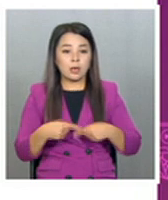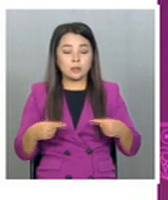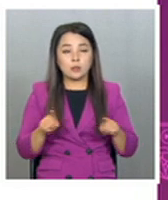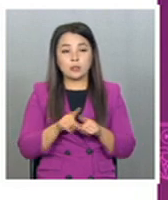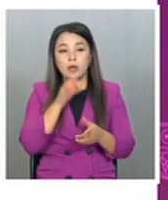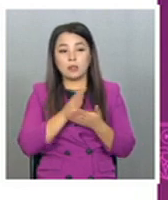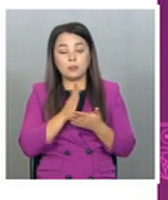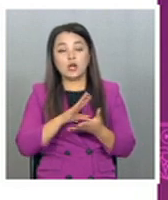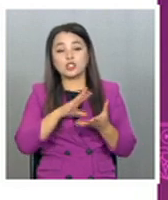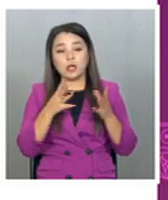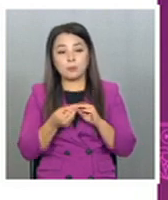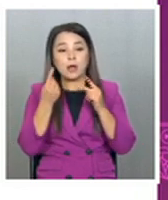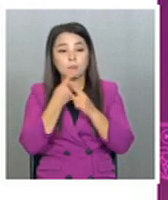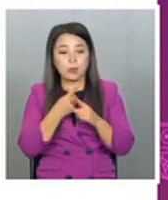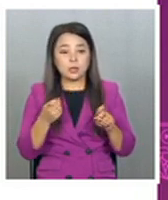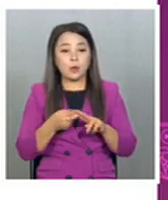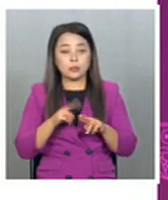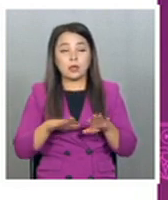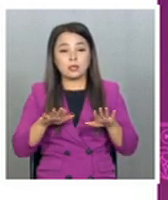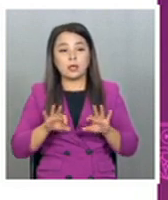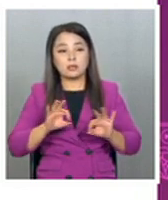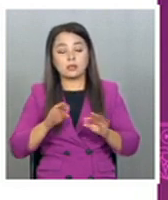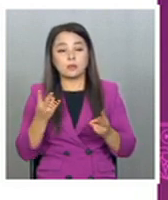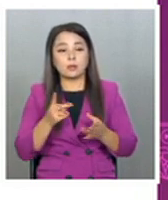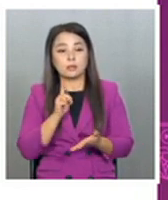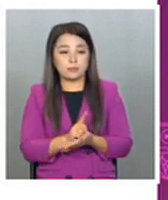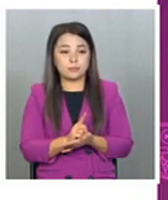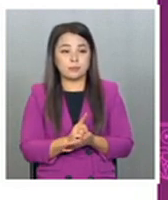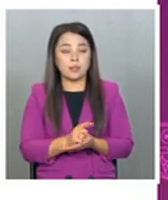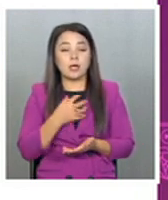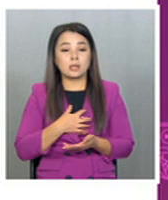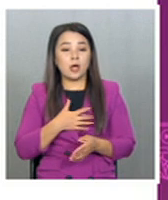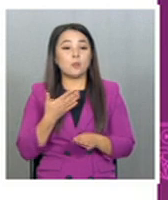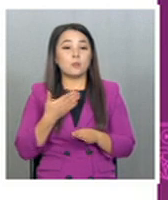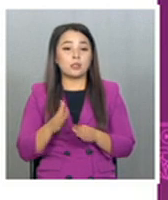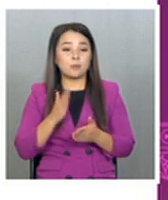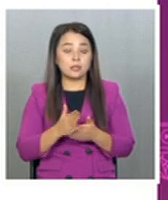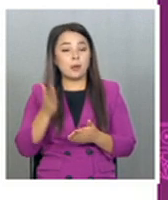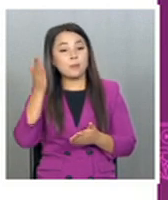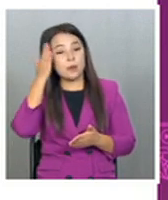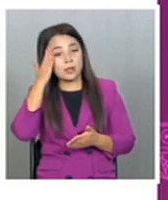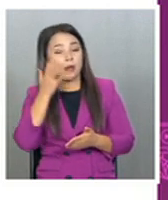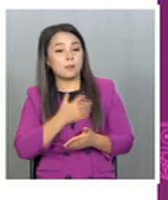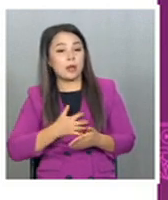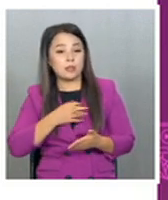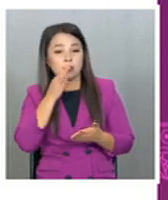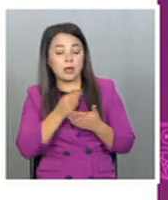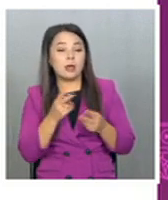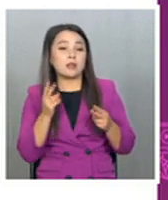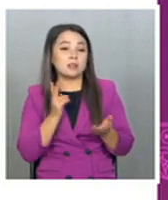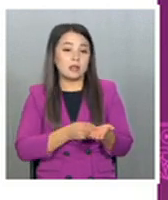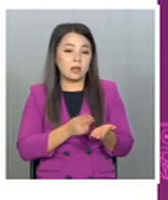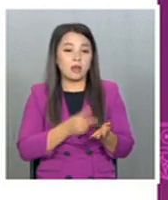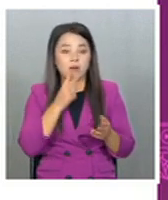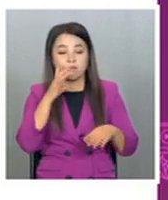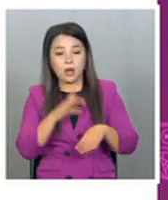Жалпы ақпарат осы жерде айтылып кету керек. Негізгі бөлімде пікір, негіздеме, дәлел,